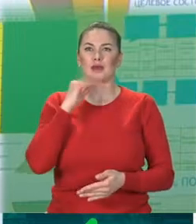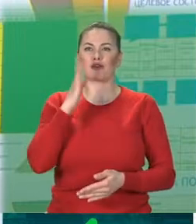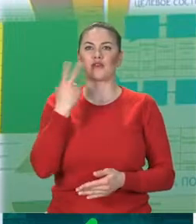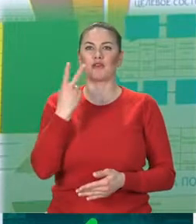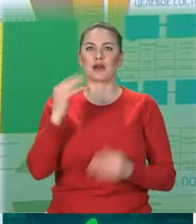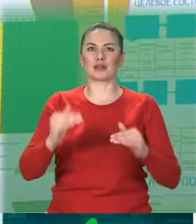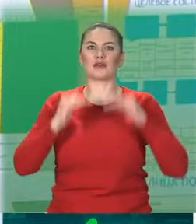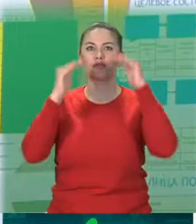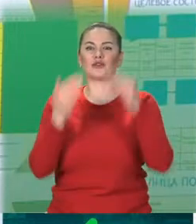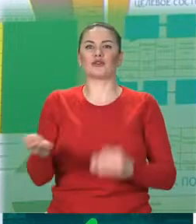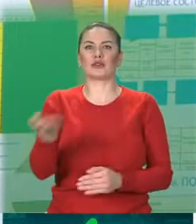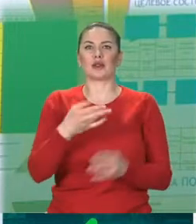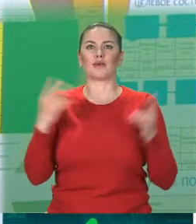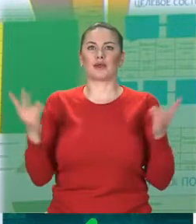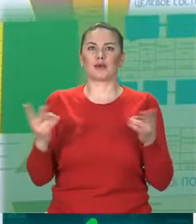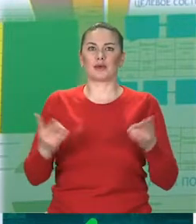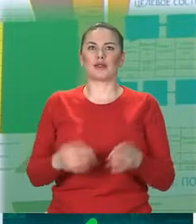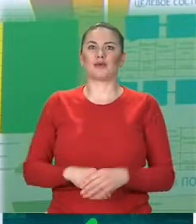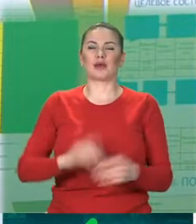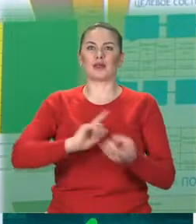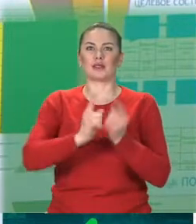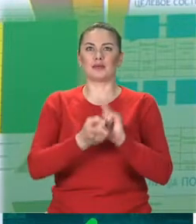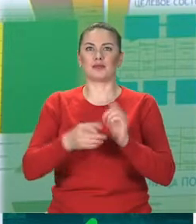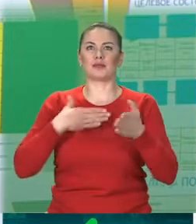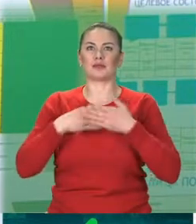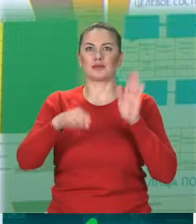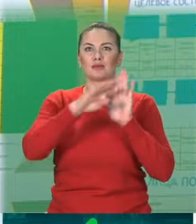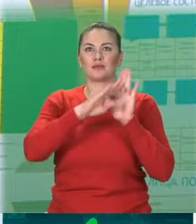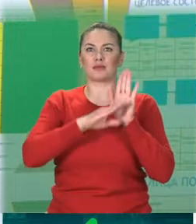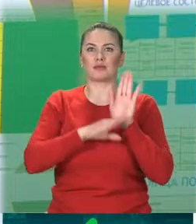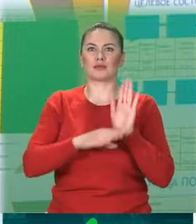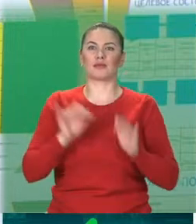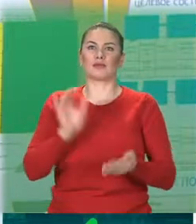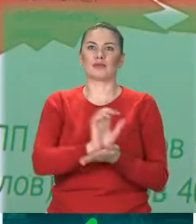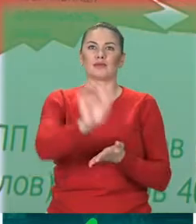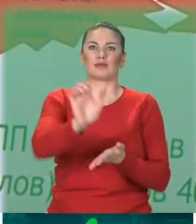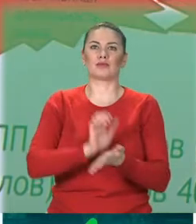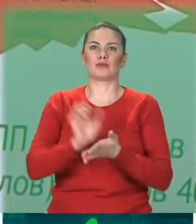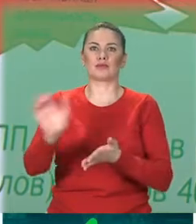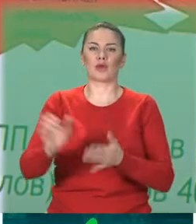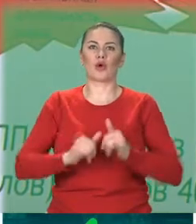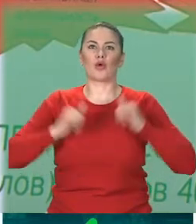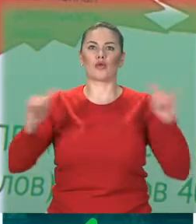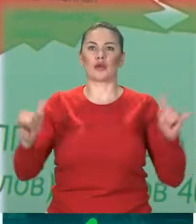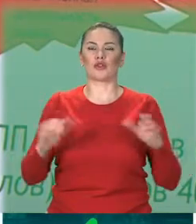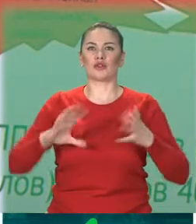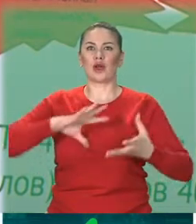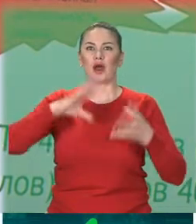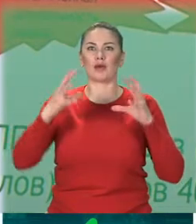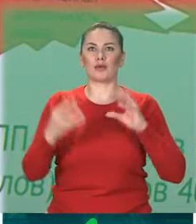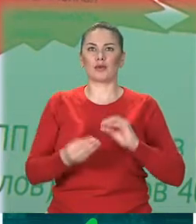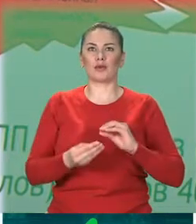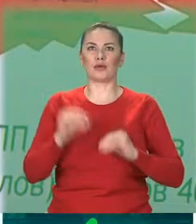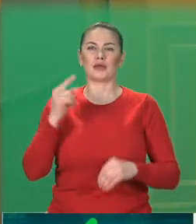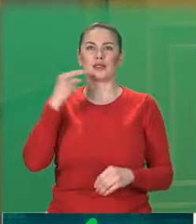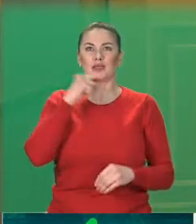раза выше. И нам необходимо, то есть, вот такими методами увеличивать собственные объемы. И не только увеличили объемы, но и